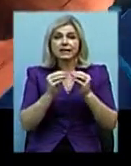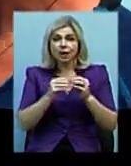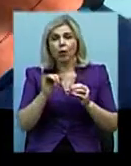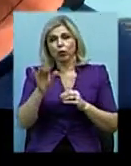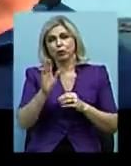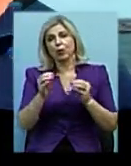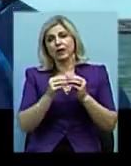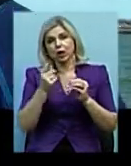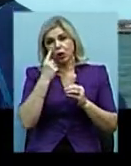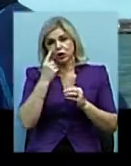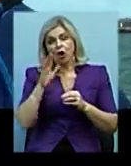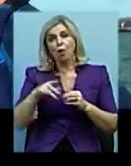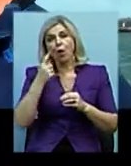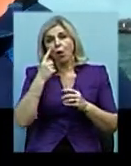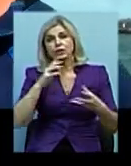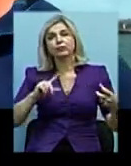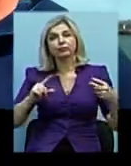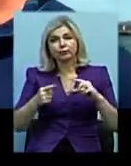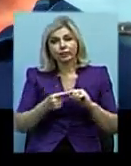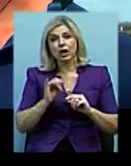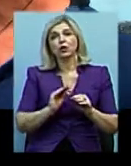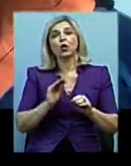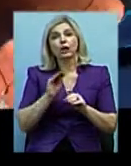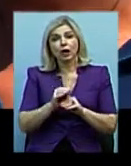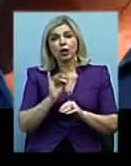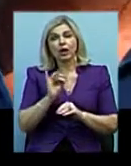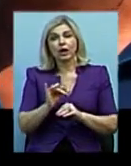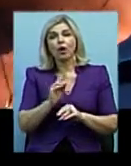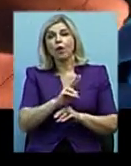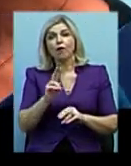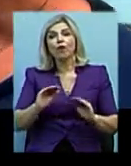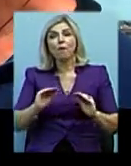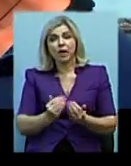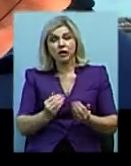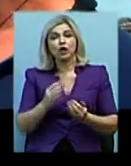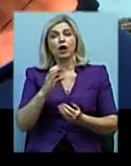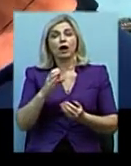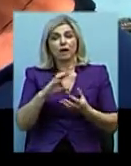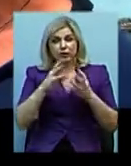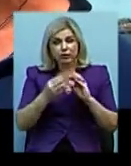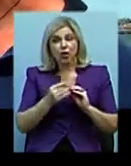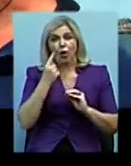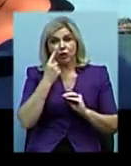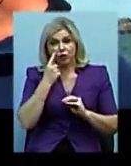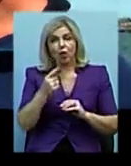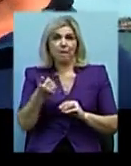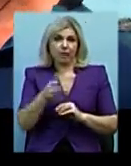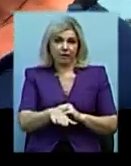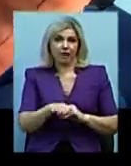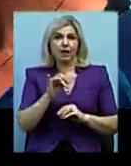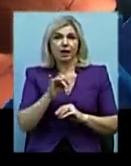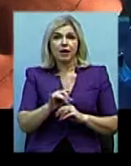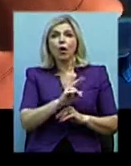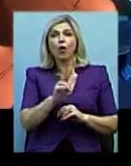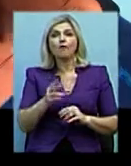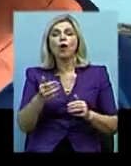10 очок. Потім очки всіх гонок додаються, і яхта, у якої найменша сума очок, посідає перше місце. І так далі. У кого